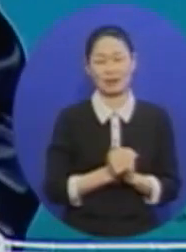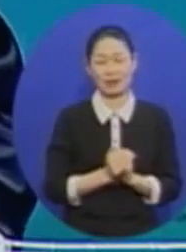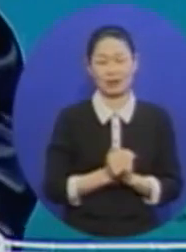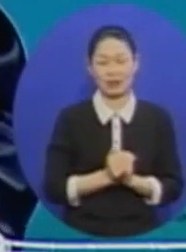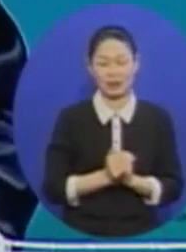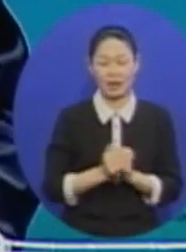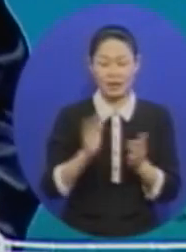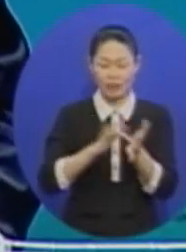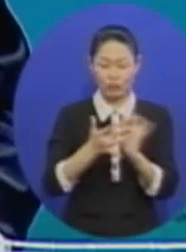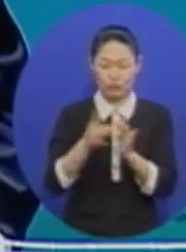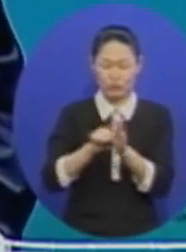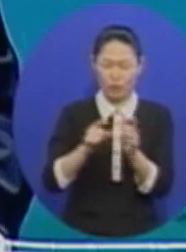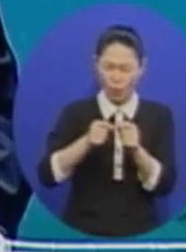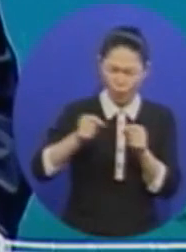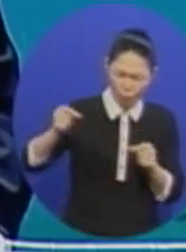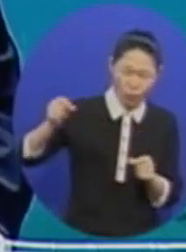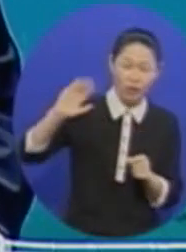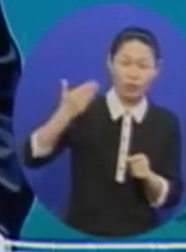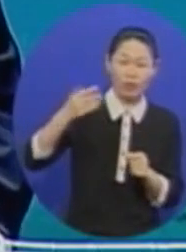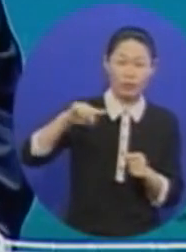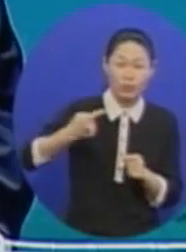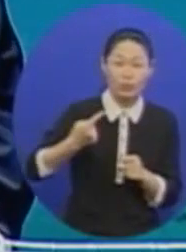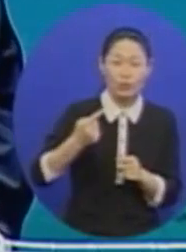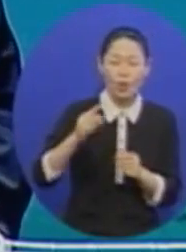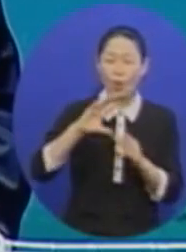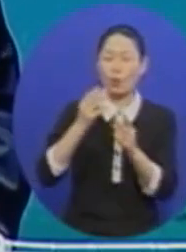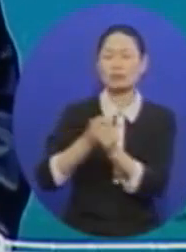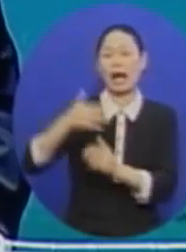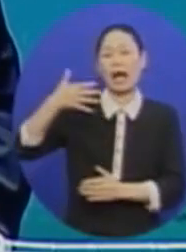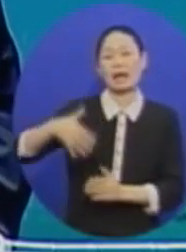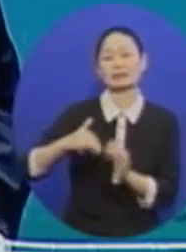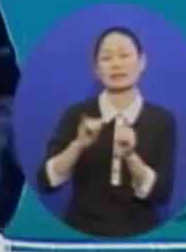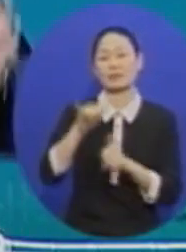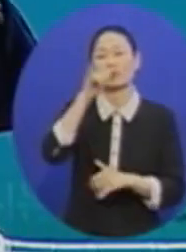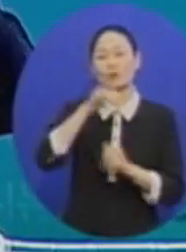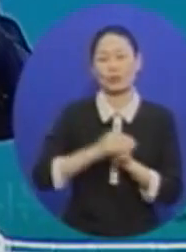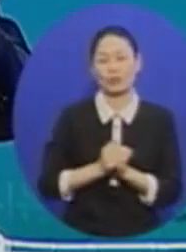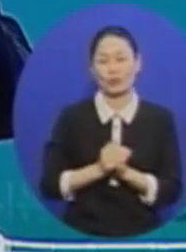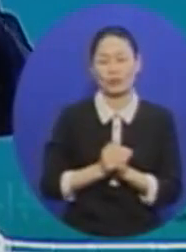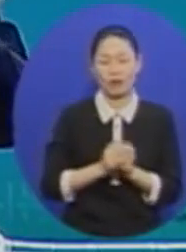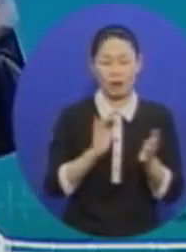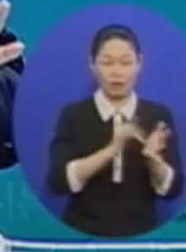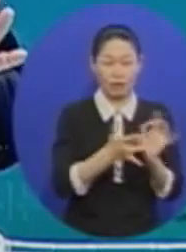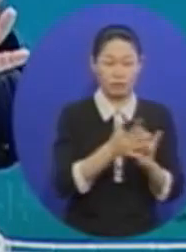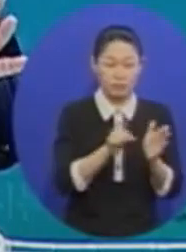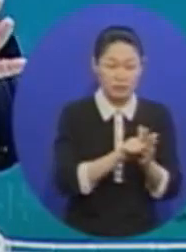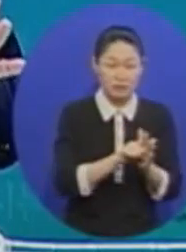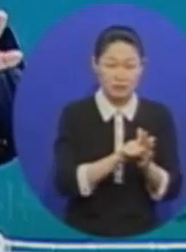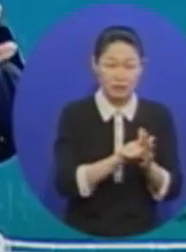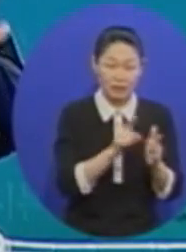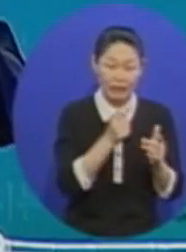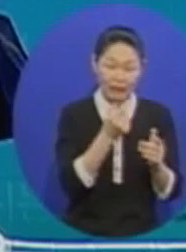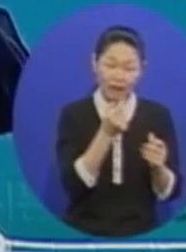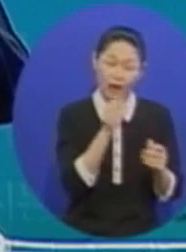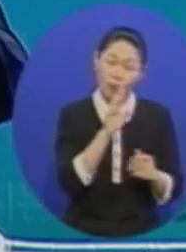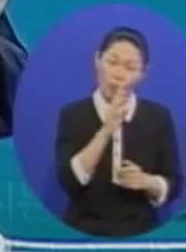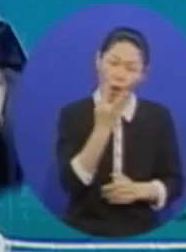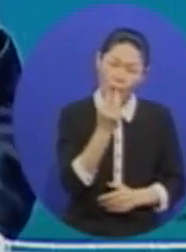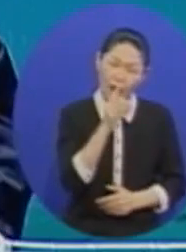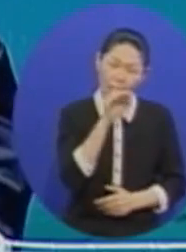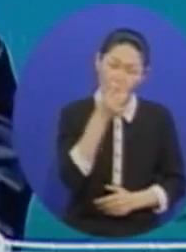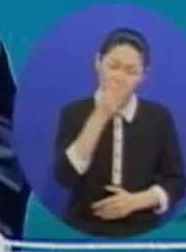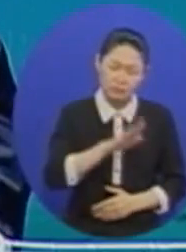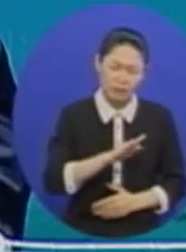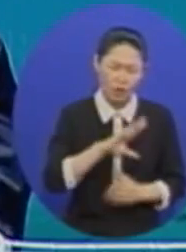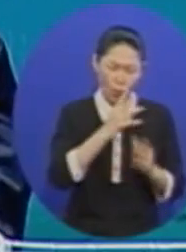믿은 지 오래 되어도 온 전해지지 않는 사람이 있고 이제 예수 믿은 지 얼마 안되는 데도 온 전해지는